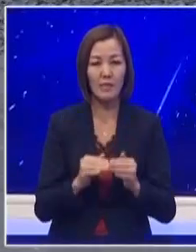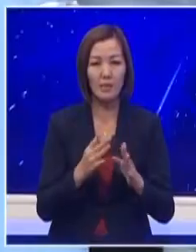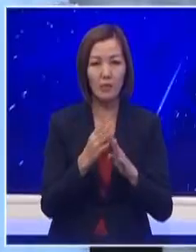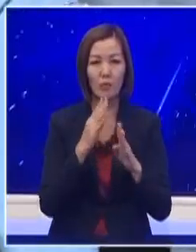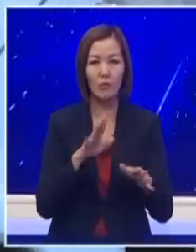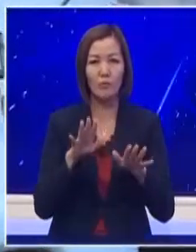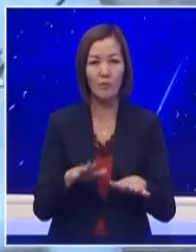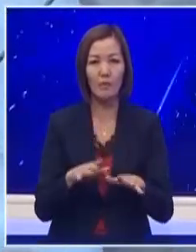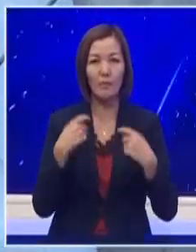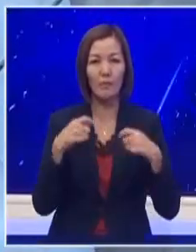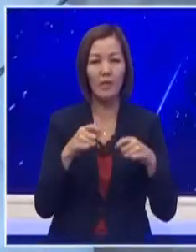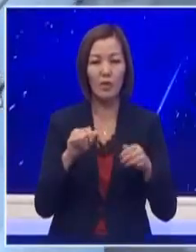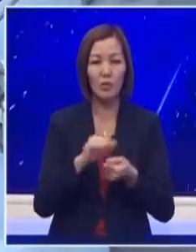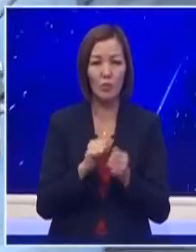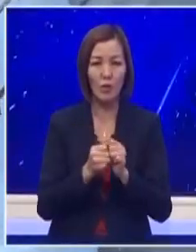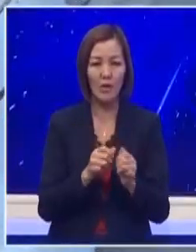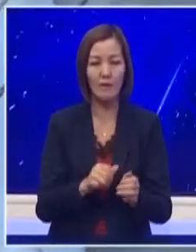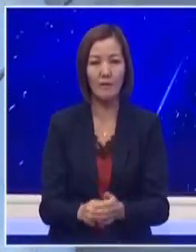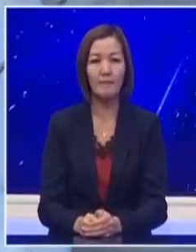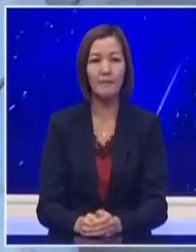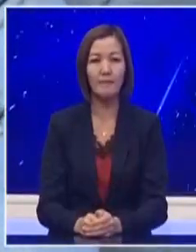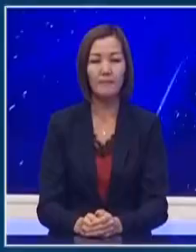очереди в местах продажи угля